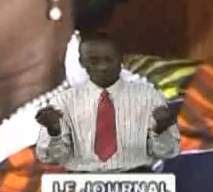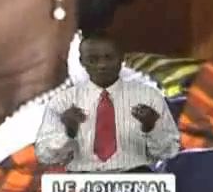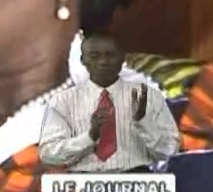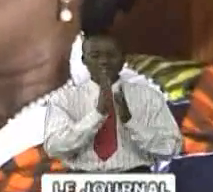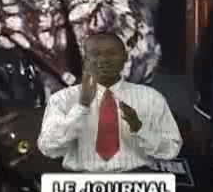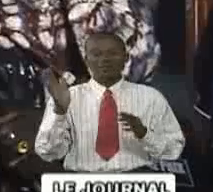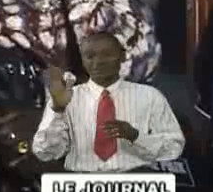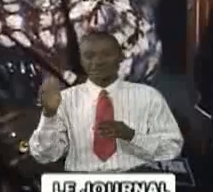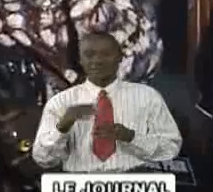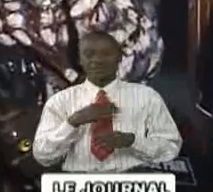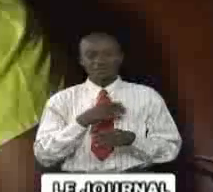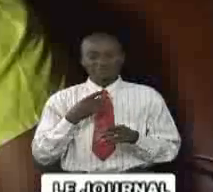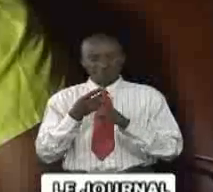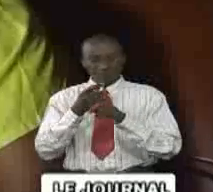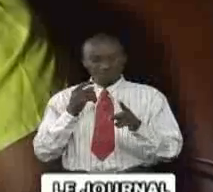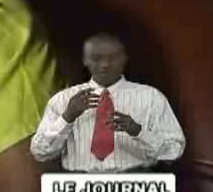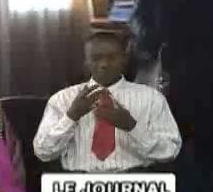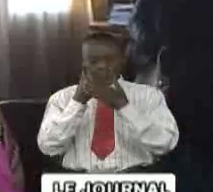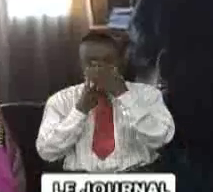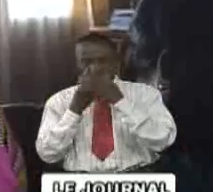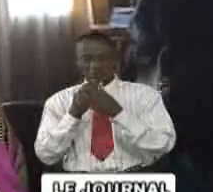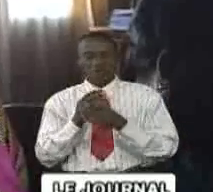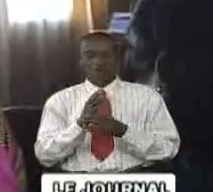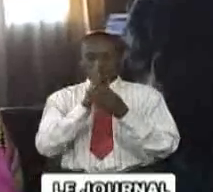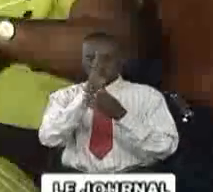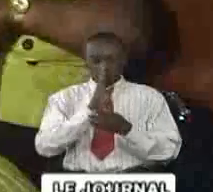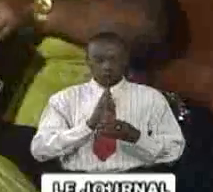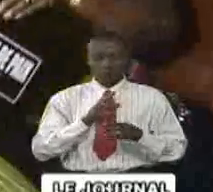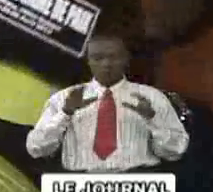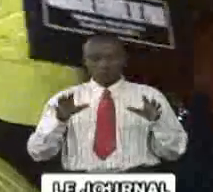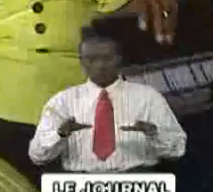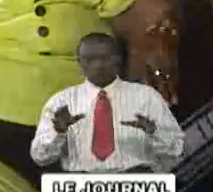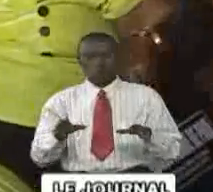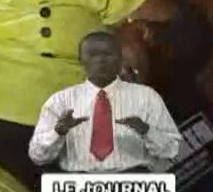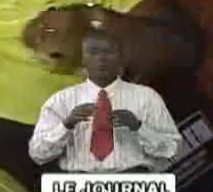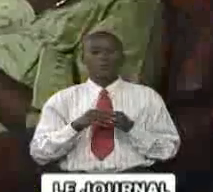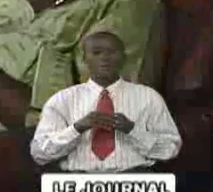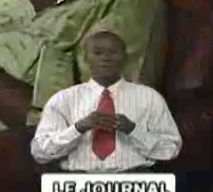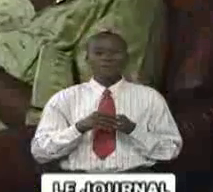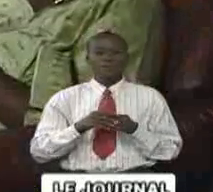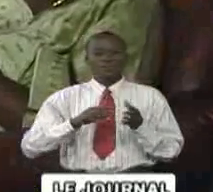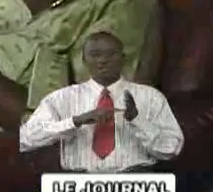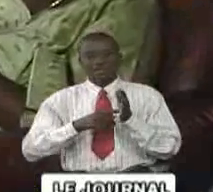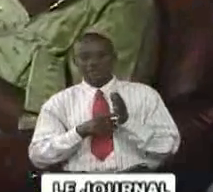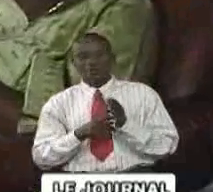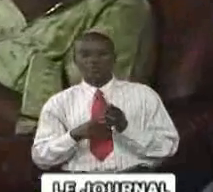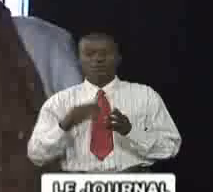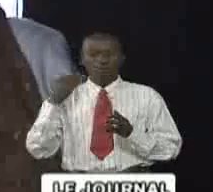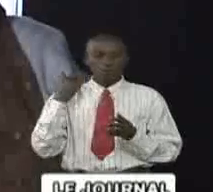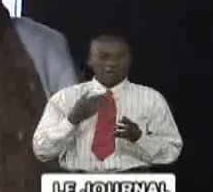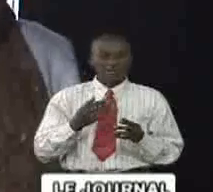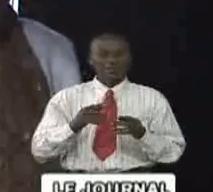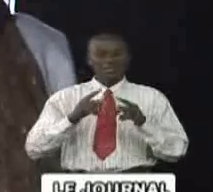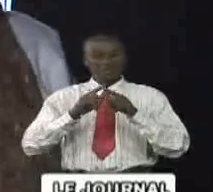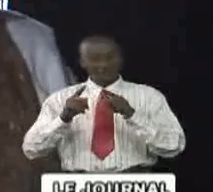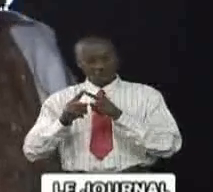sont venues du Rwanda, du Burundi, de la RDC, de la Sierra Leone, du Libéria, de l'Ouganda, sous la coordination du réseau mondial